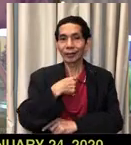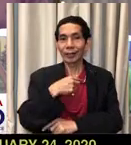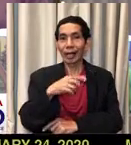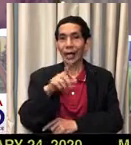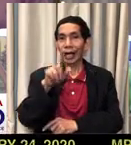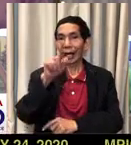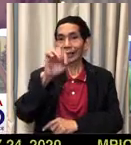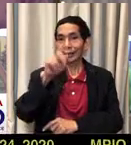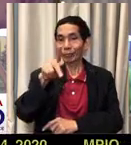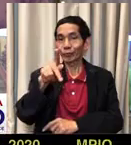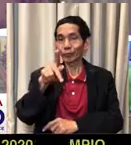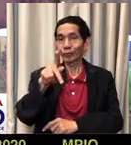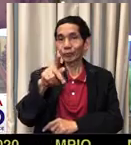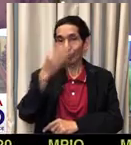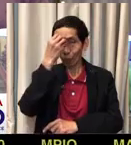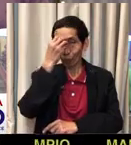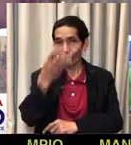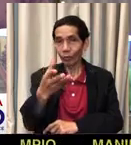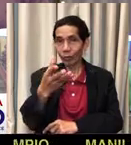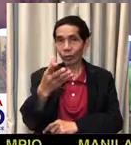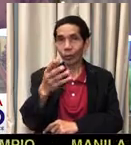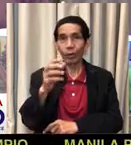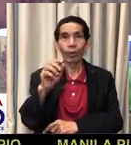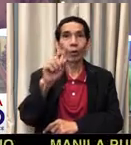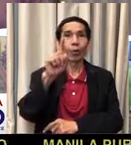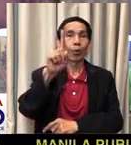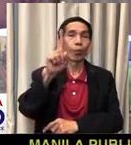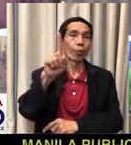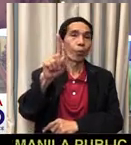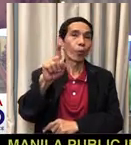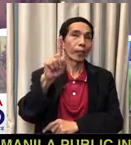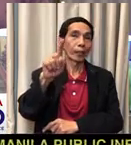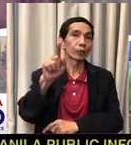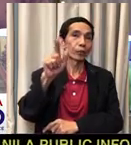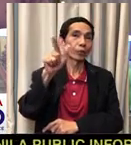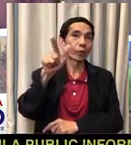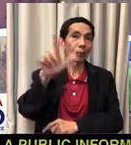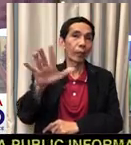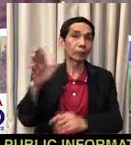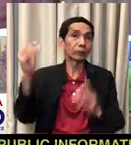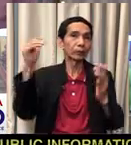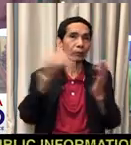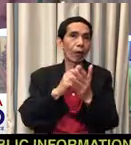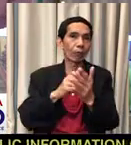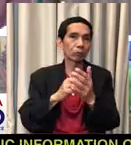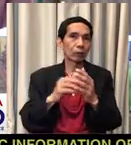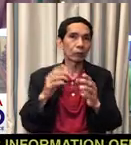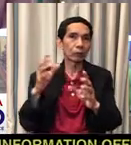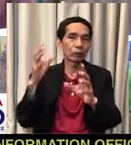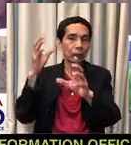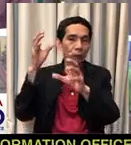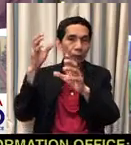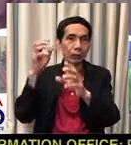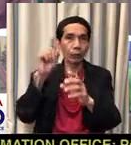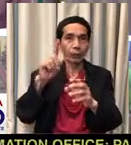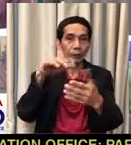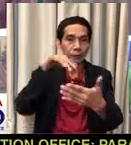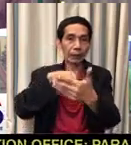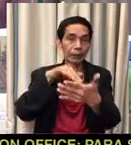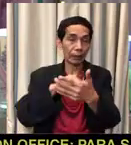Tinitipan ko lang kayo. Eh, kasi ito, 125,000 ate, mano-mano to. Meron kami isang